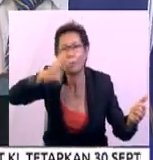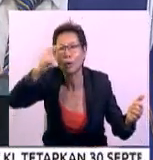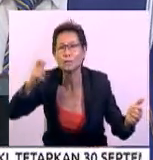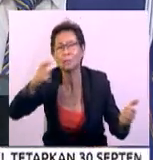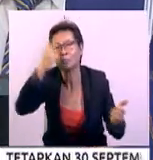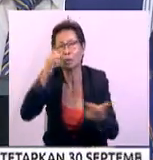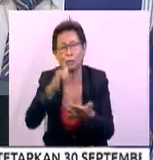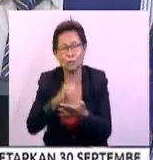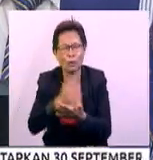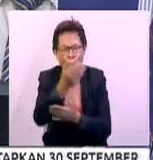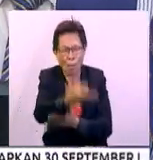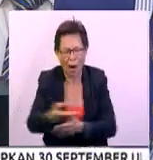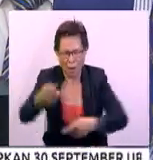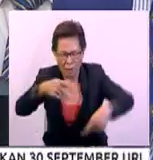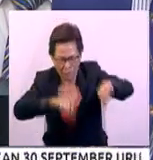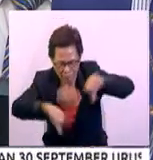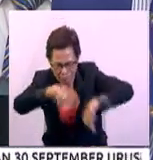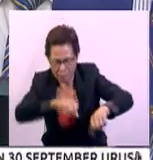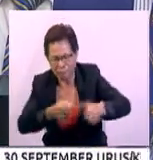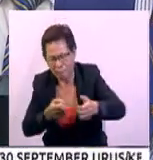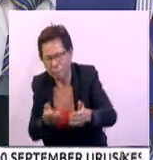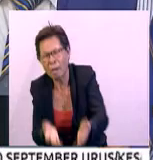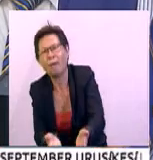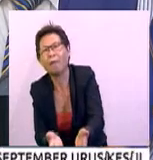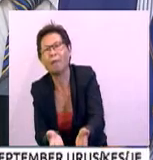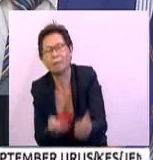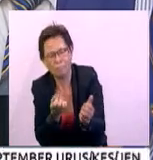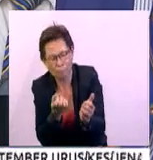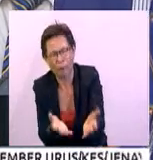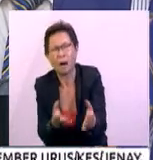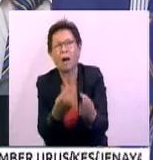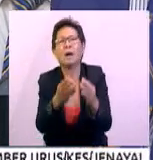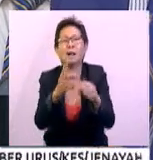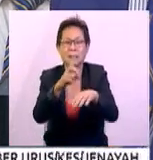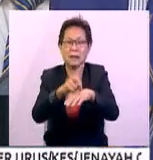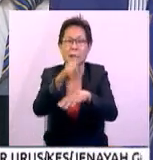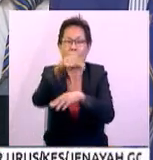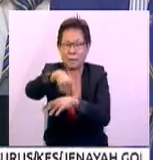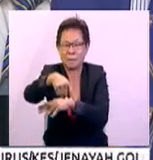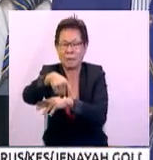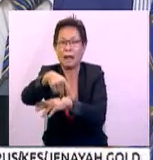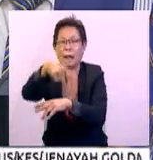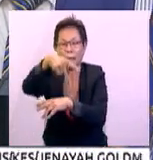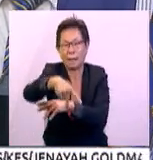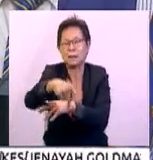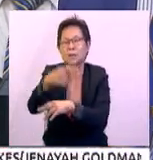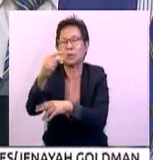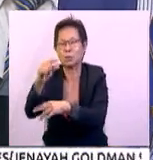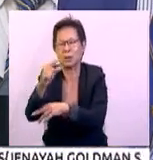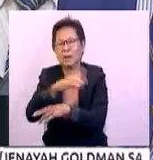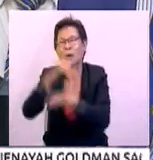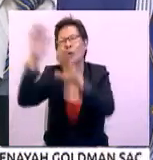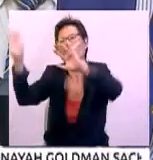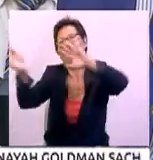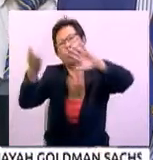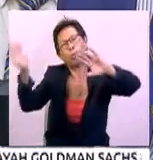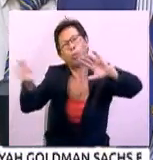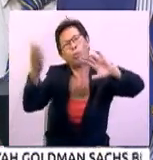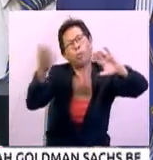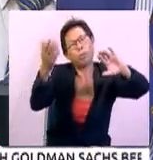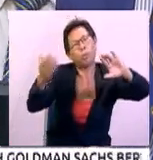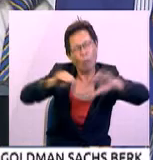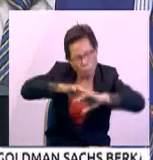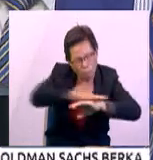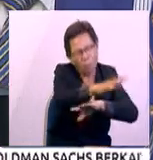itu bahan itu ada agak terbias di Pasir Gudang dan lepas tu dengan angin dengan hujan semua dan dia terus merebak balik.